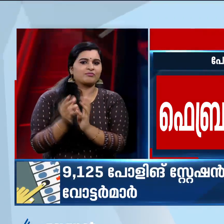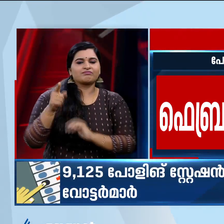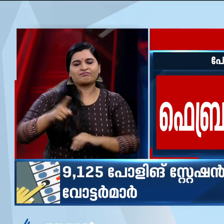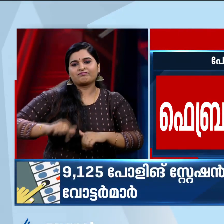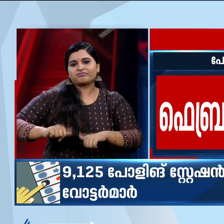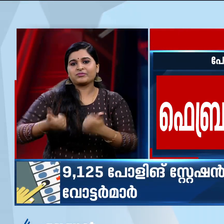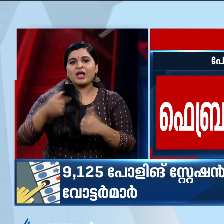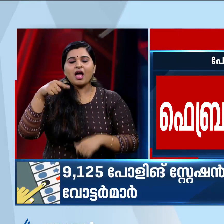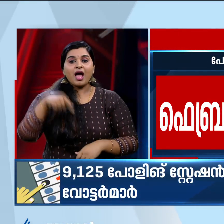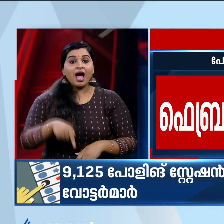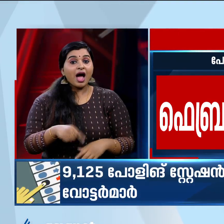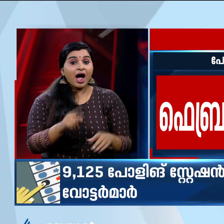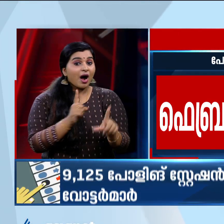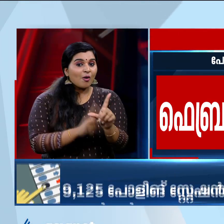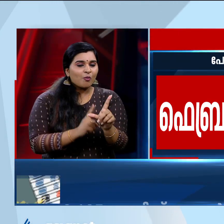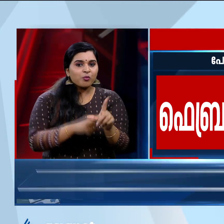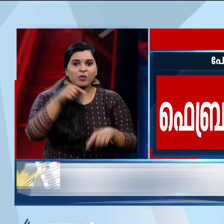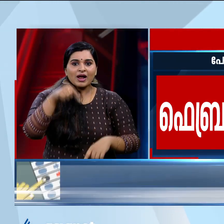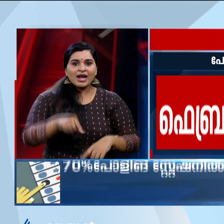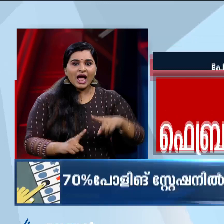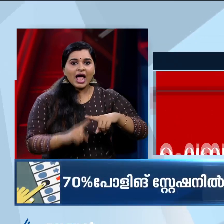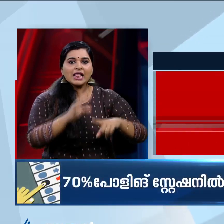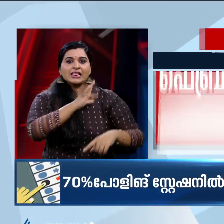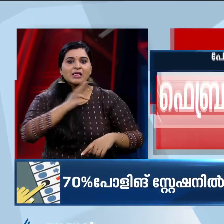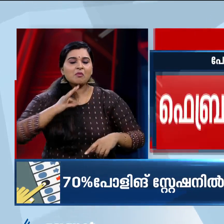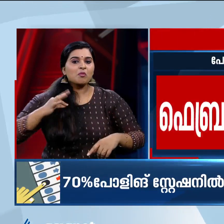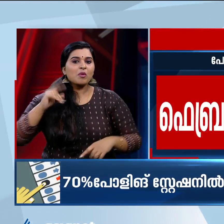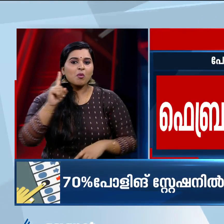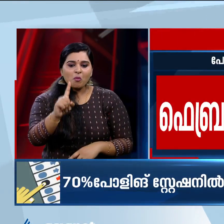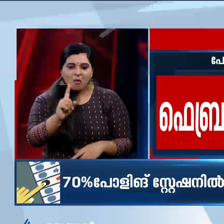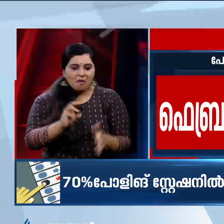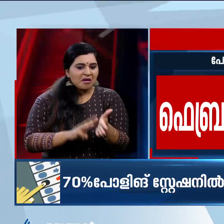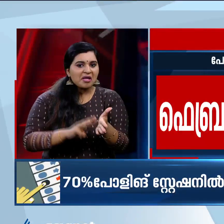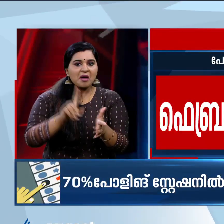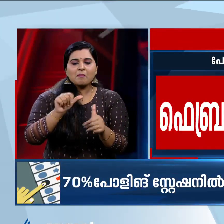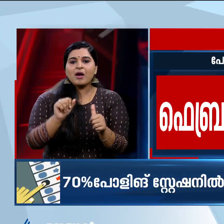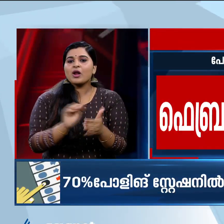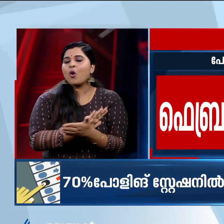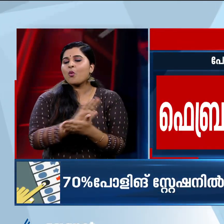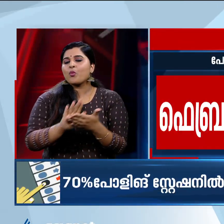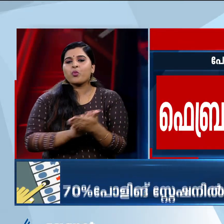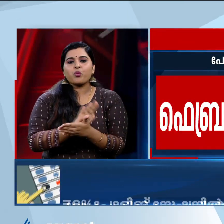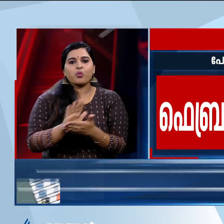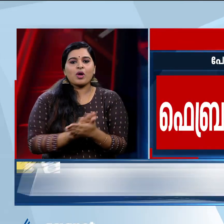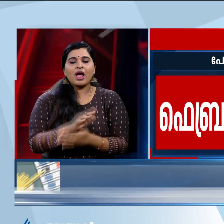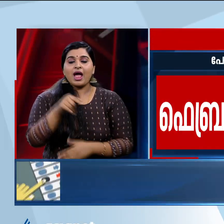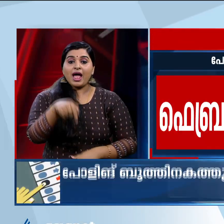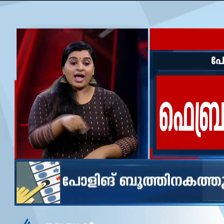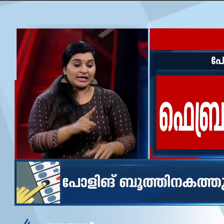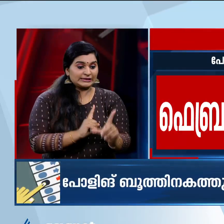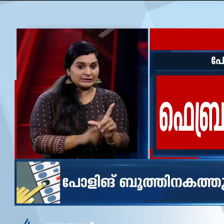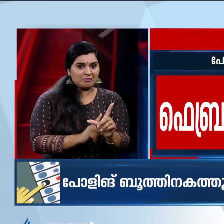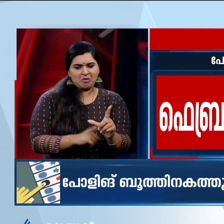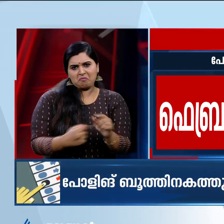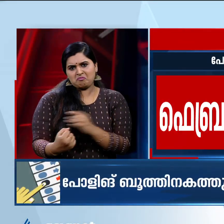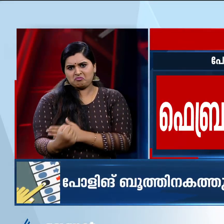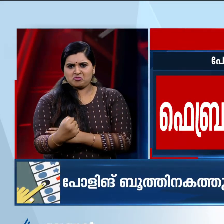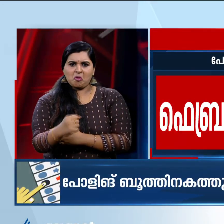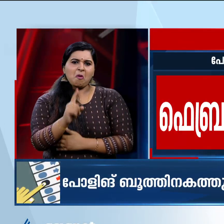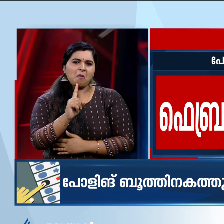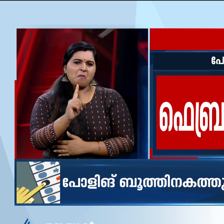പോലും ഇല്ലാത്ത അവസ്ഥയാണ്. ത്രിപുരയിൽ ഇപ്പോഴും പ്രധാനപ്പെട്ട പ്രതിപക്ഷ പാർട്ടിയായി CPM നിൽക്കുന്നുണ്ട്. പക്ഷേ കോൺഗ്രസിന്റെയും ഇതോടൊപ്പം